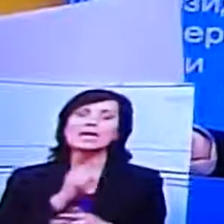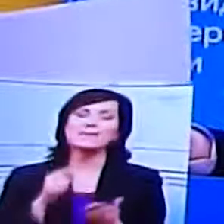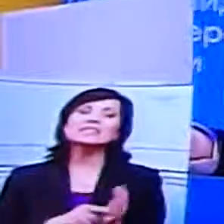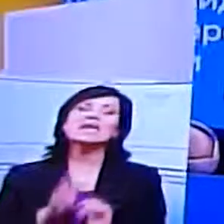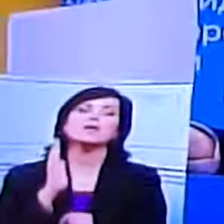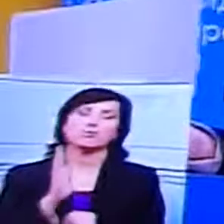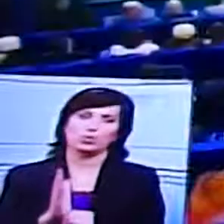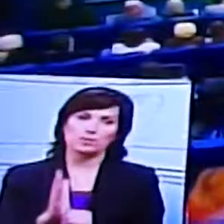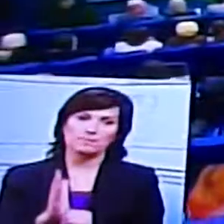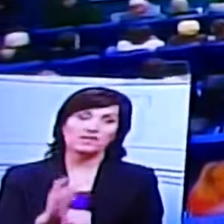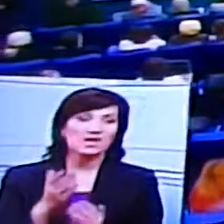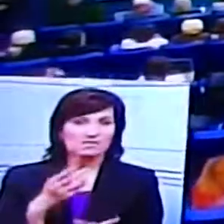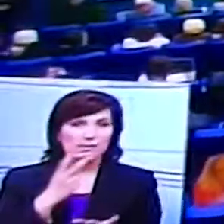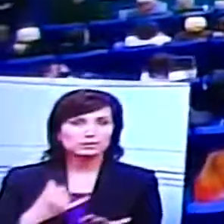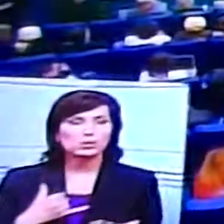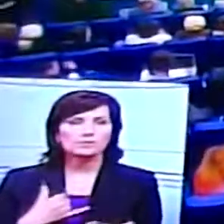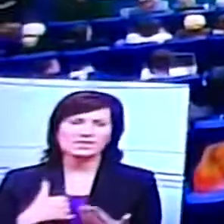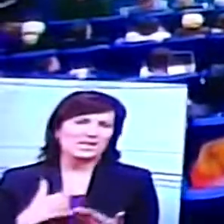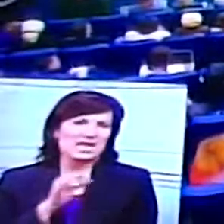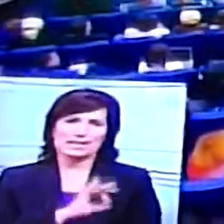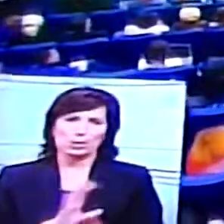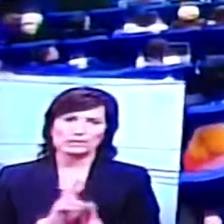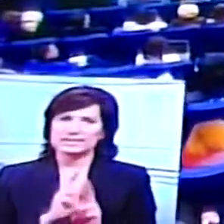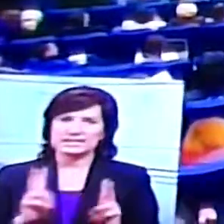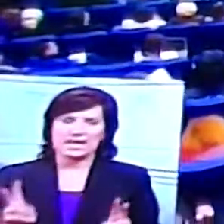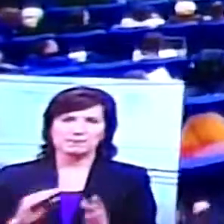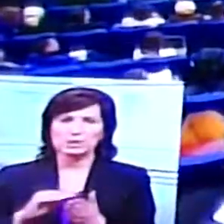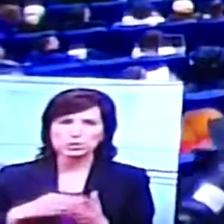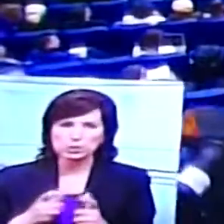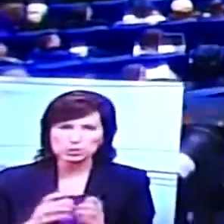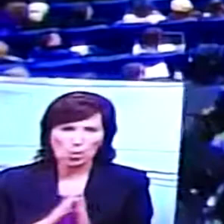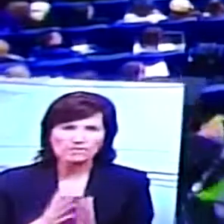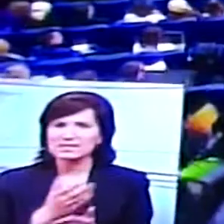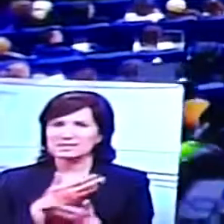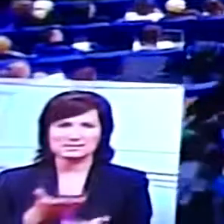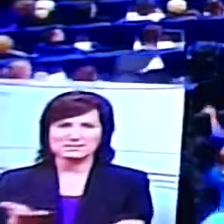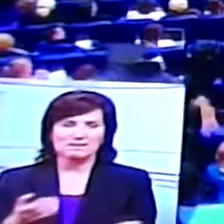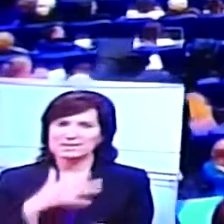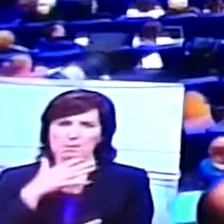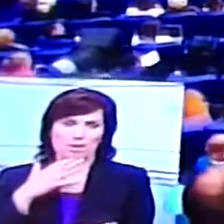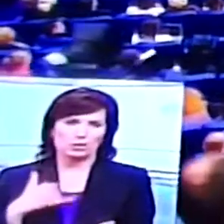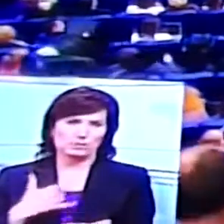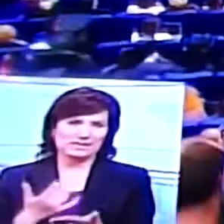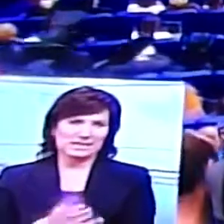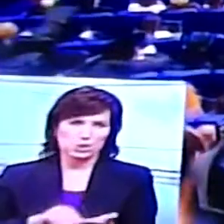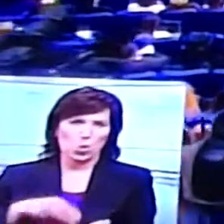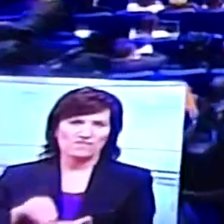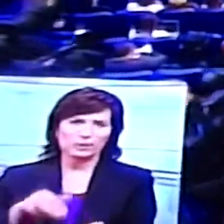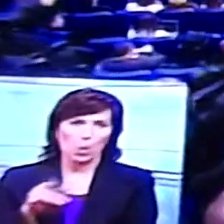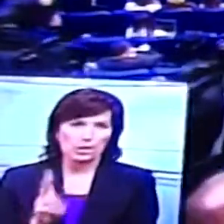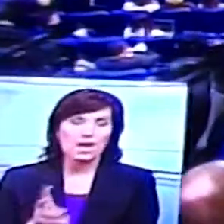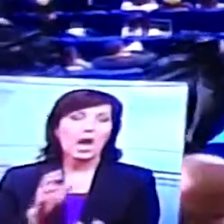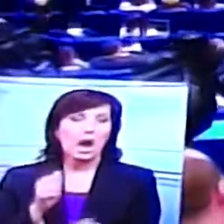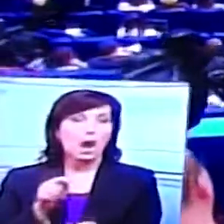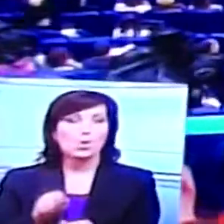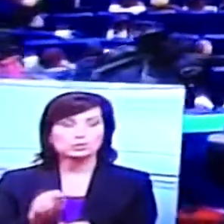питання буде. Ви бачите, в мене я не користуюсь ніякими довідками, тут небагато є в мене довідок. А